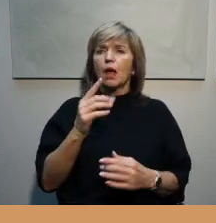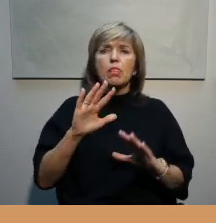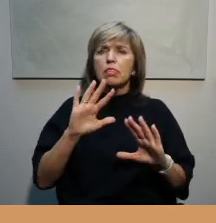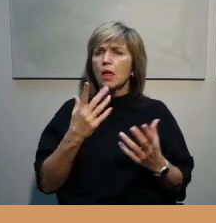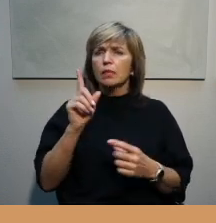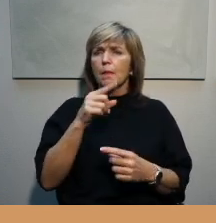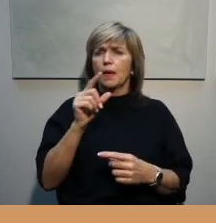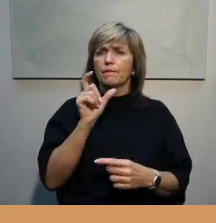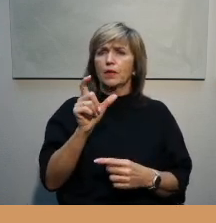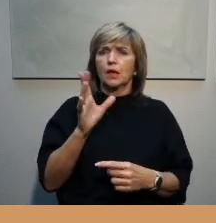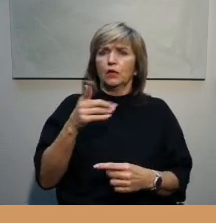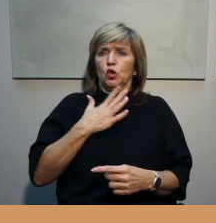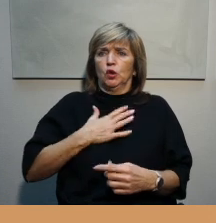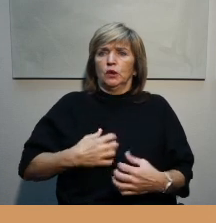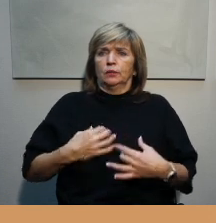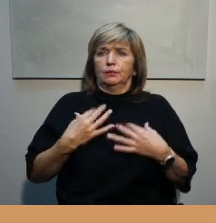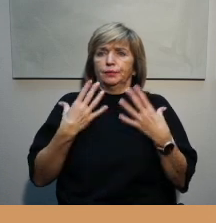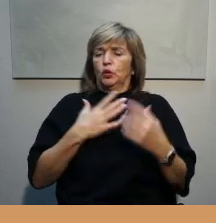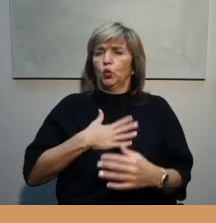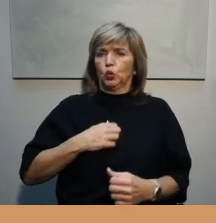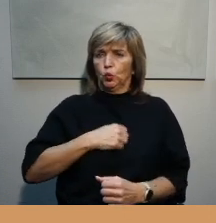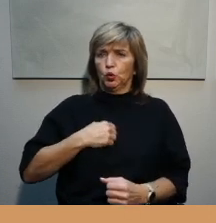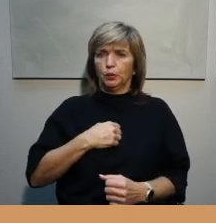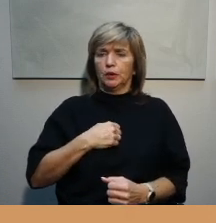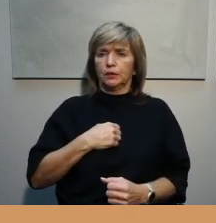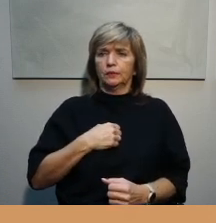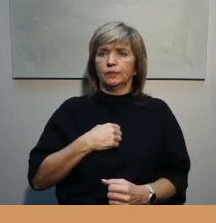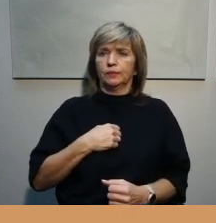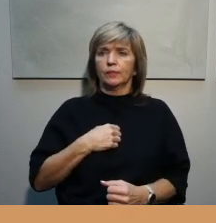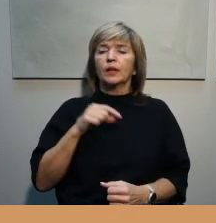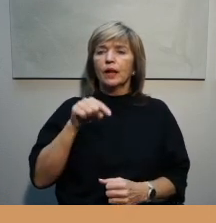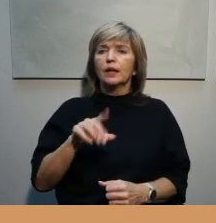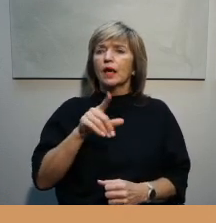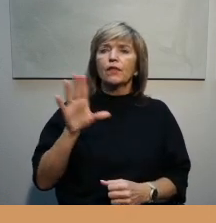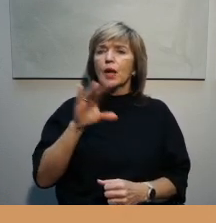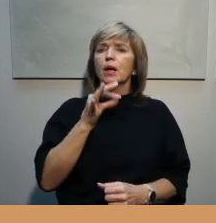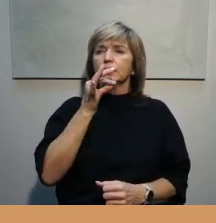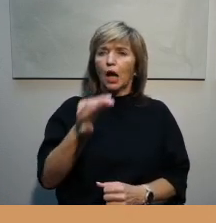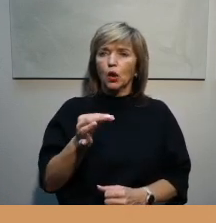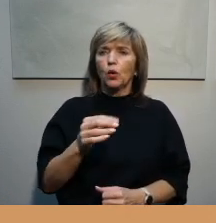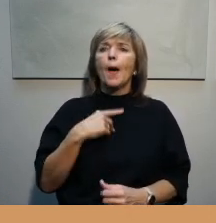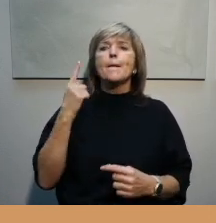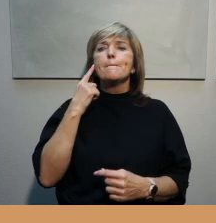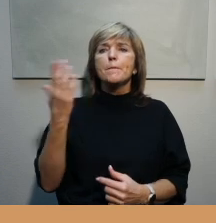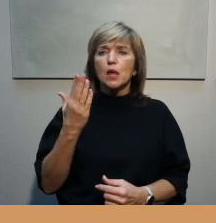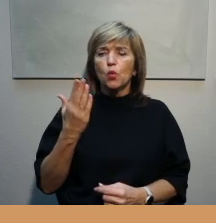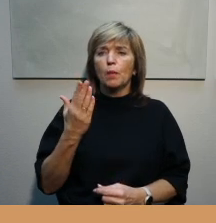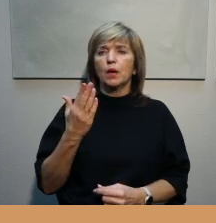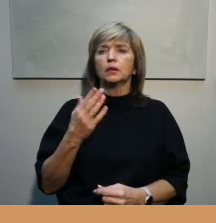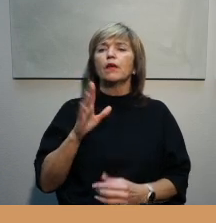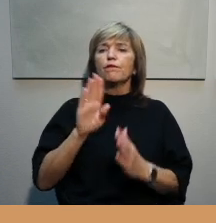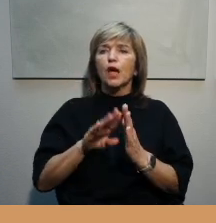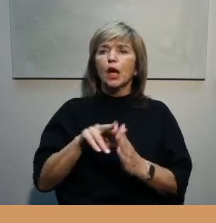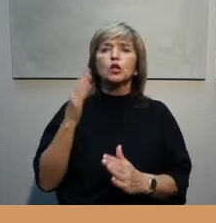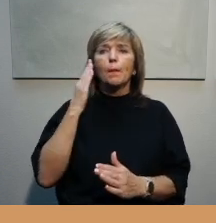nejaušs vārds, viņš kļūst ļoti agresīvs vai dusmīgs. Un te vienmēr es saku, padomājiet,